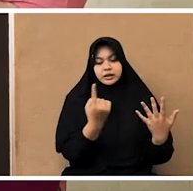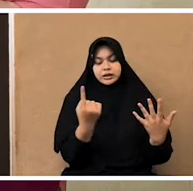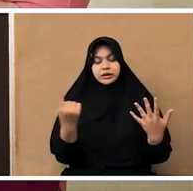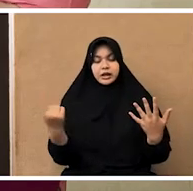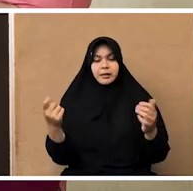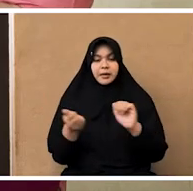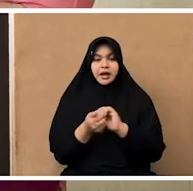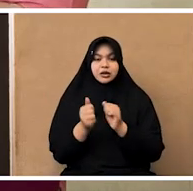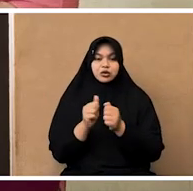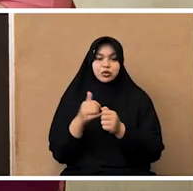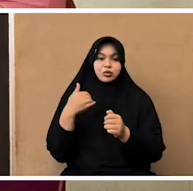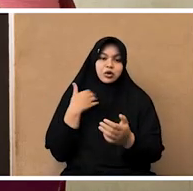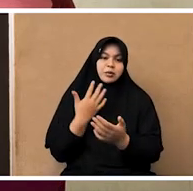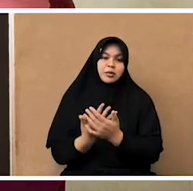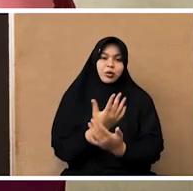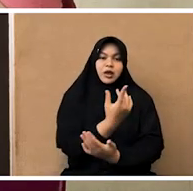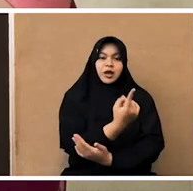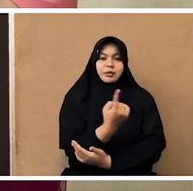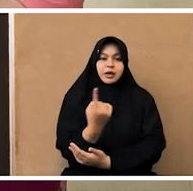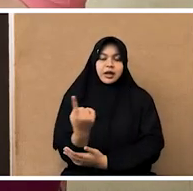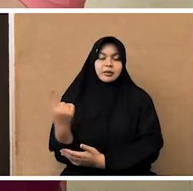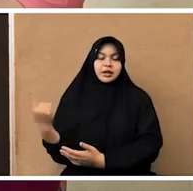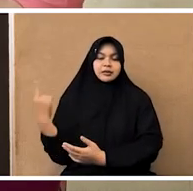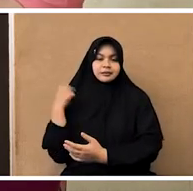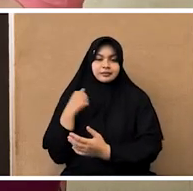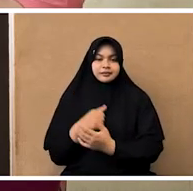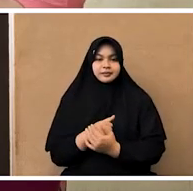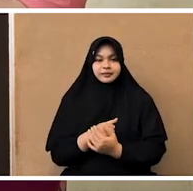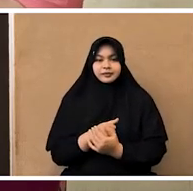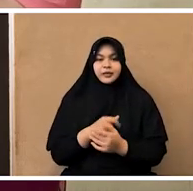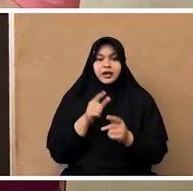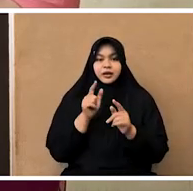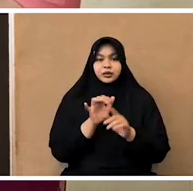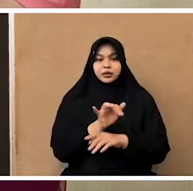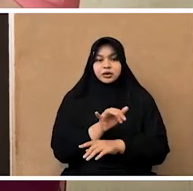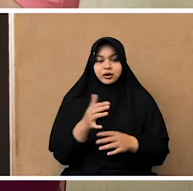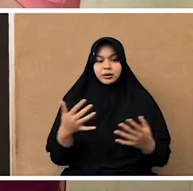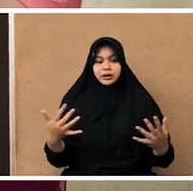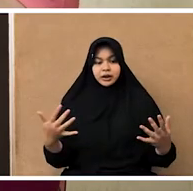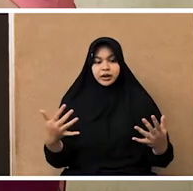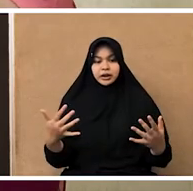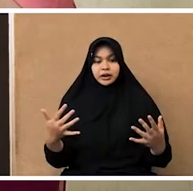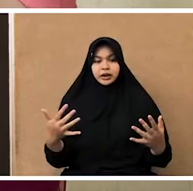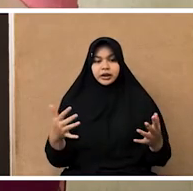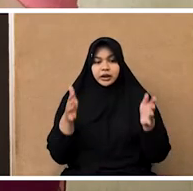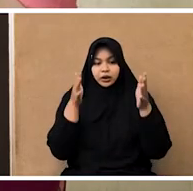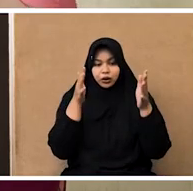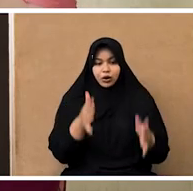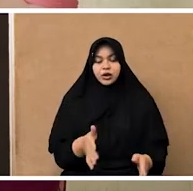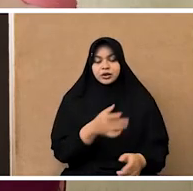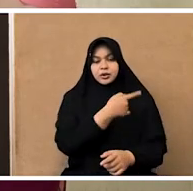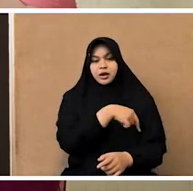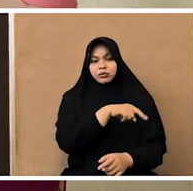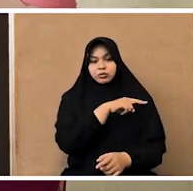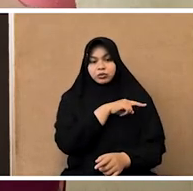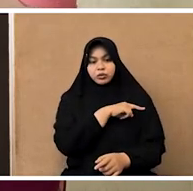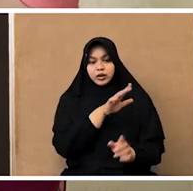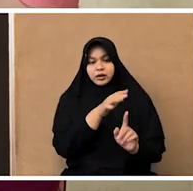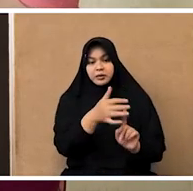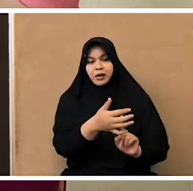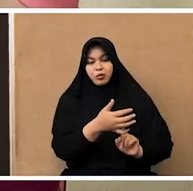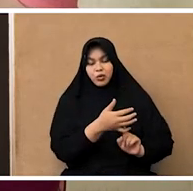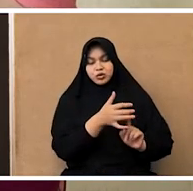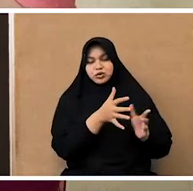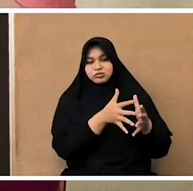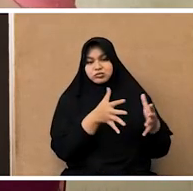punya pembuktiannya masing-masing kira-kira begitu nah begitupun di konteks Pengampuan mungkin agak melebar sedikit ke Pengampuan tapi ini